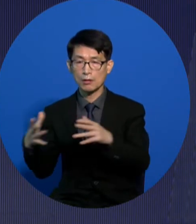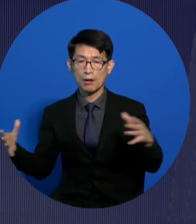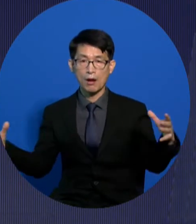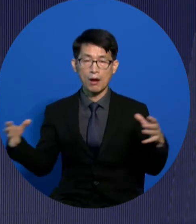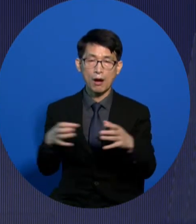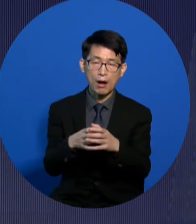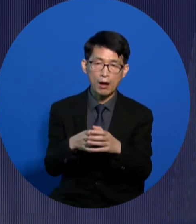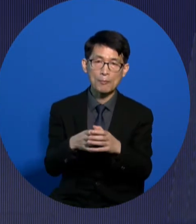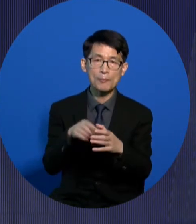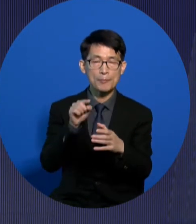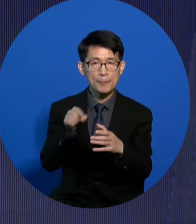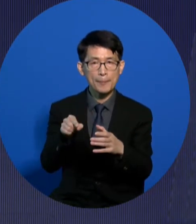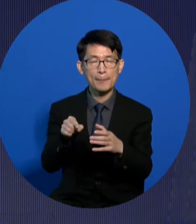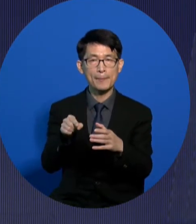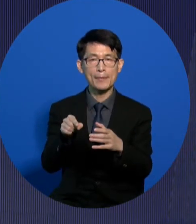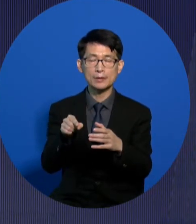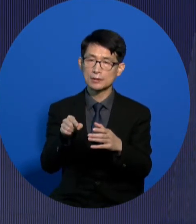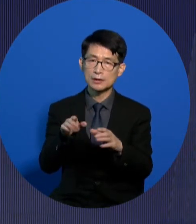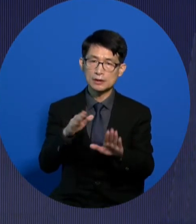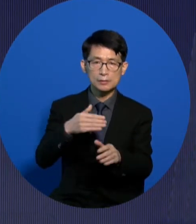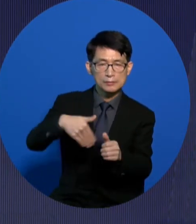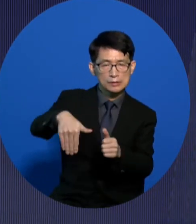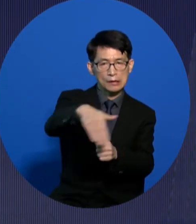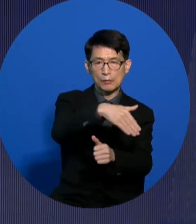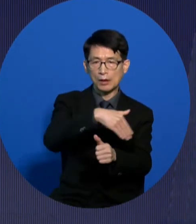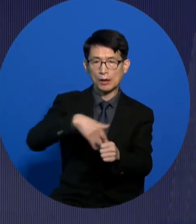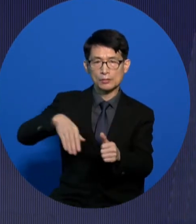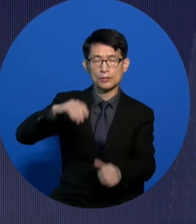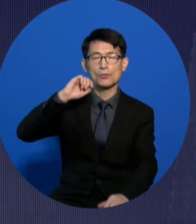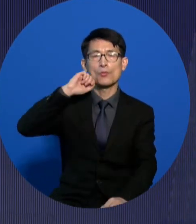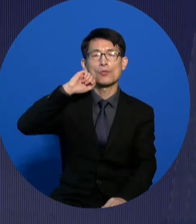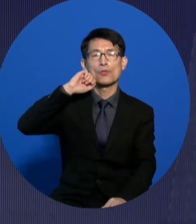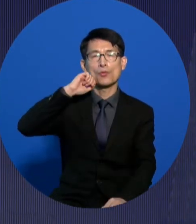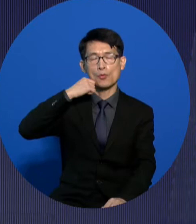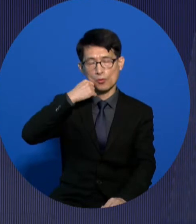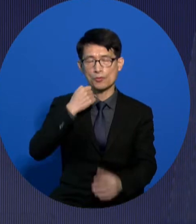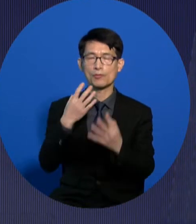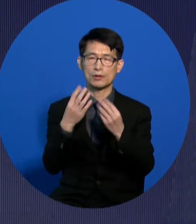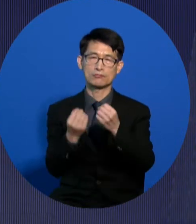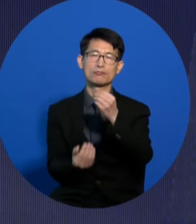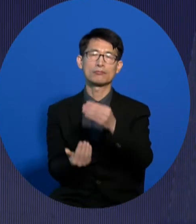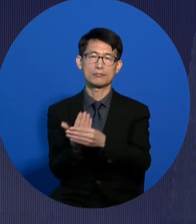통합교육을 실천하기에 불리한 점들이 많이 발생하고 있습니다.